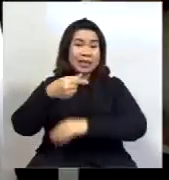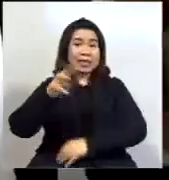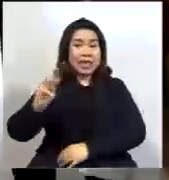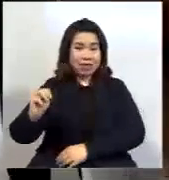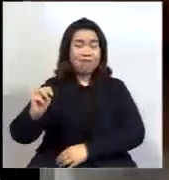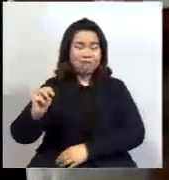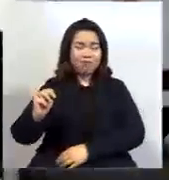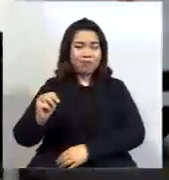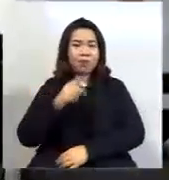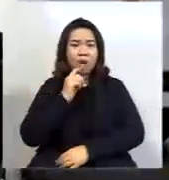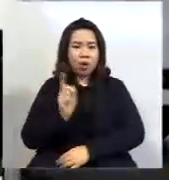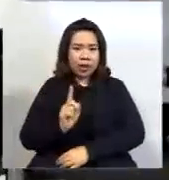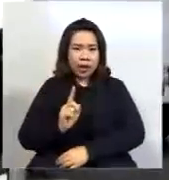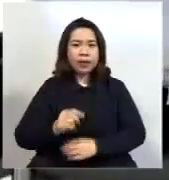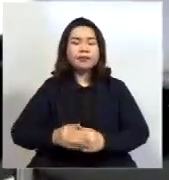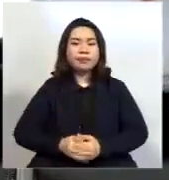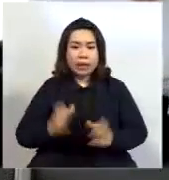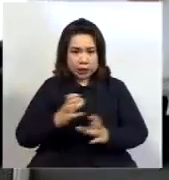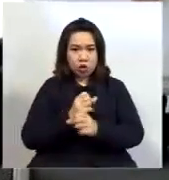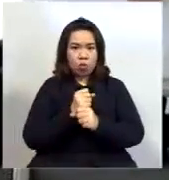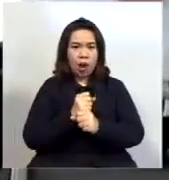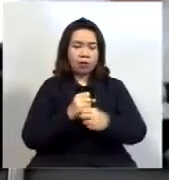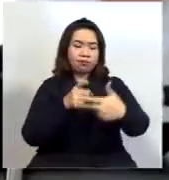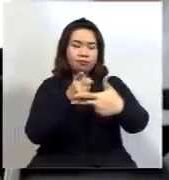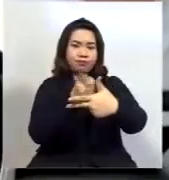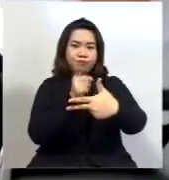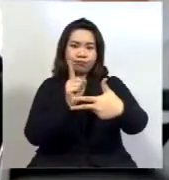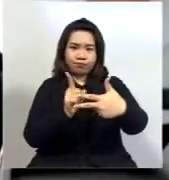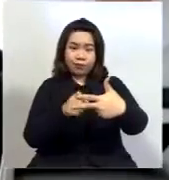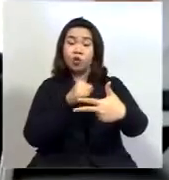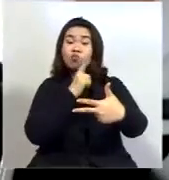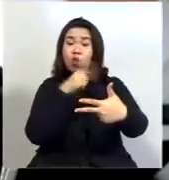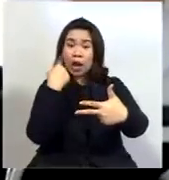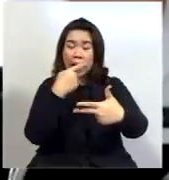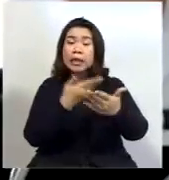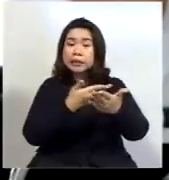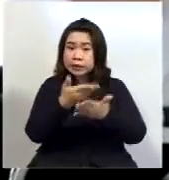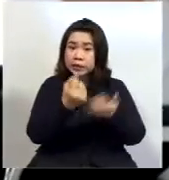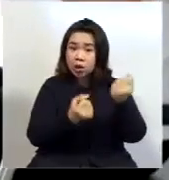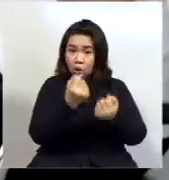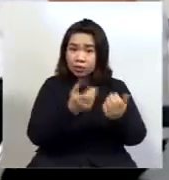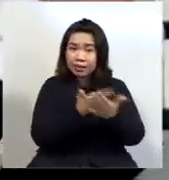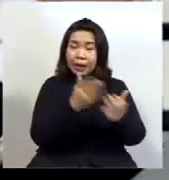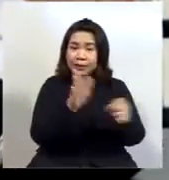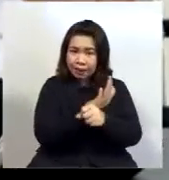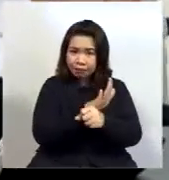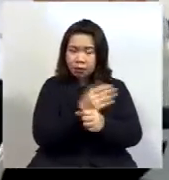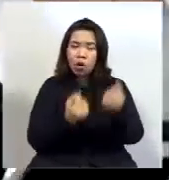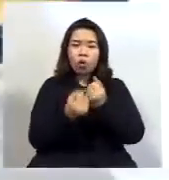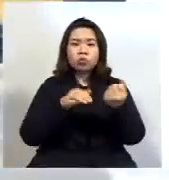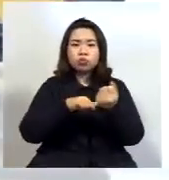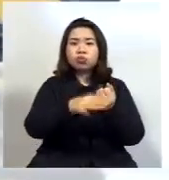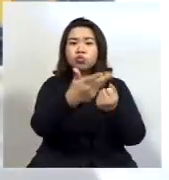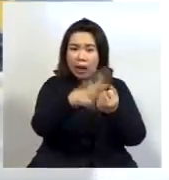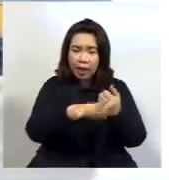ประเทศไทยเนี่ยนะคะก็สรุปว่าข้อร้องเรียน2ข้อแรกก็คือคนที่ซื้อรถไปแล้วในราคาปกติแล้วก็เอารถไปใช้